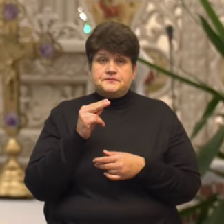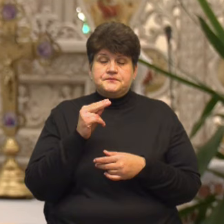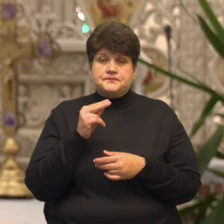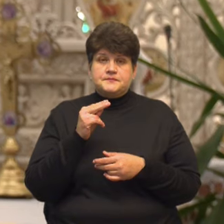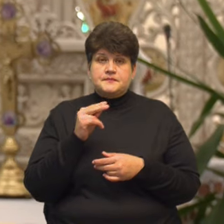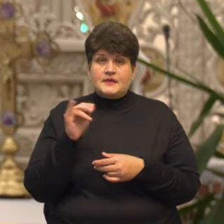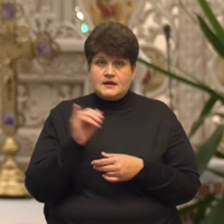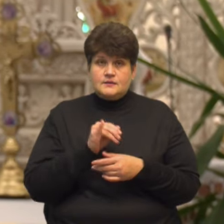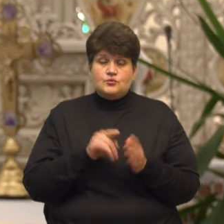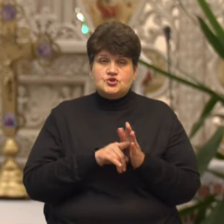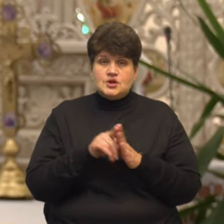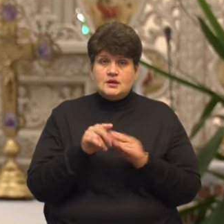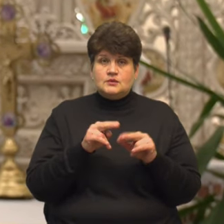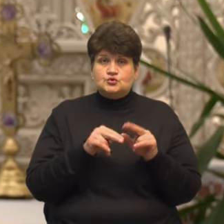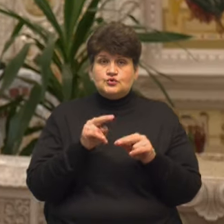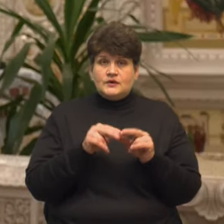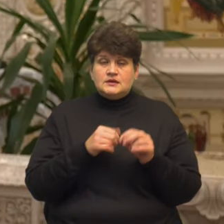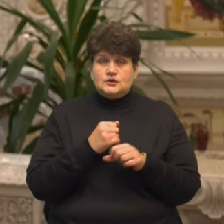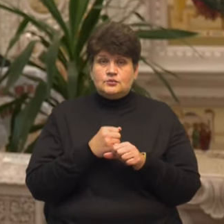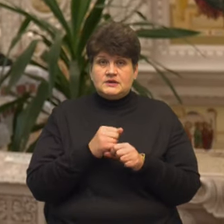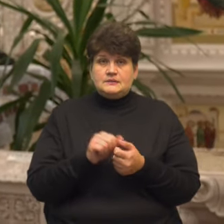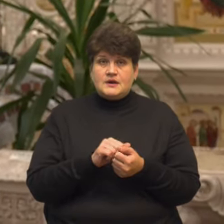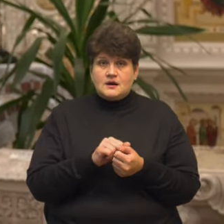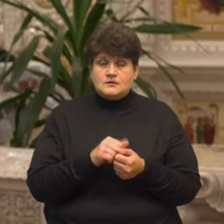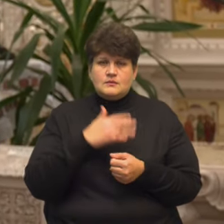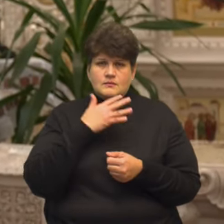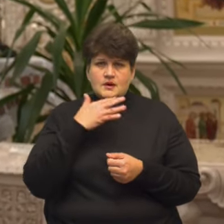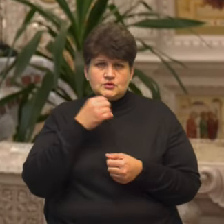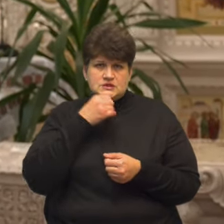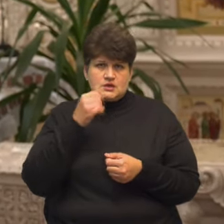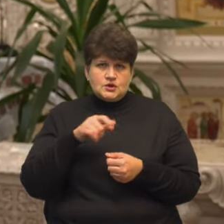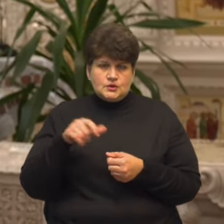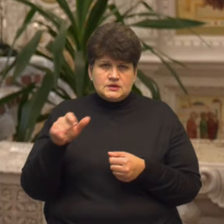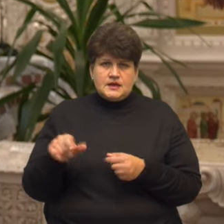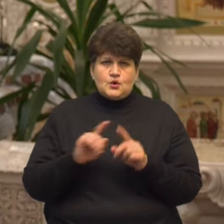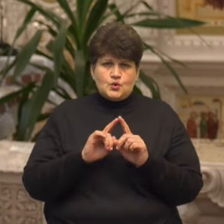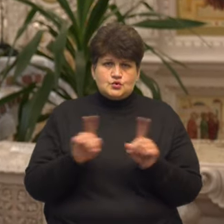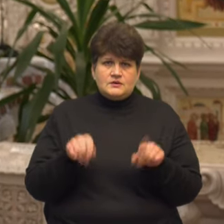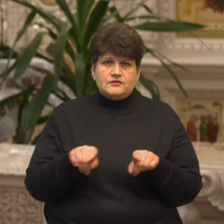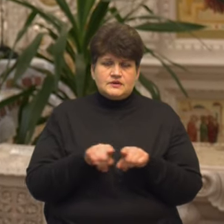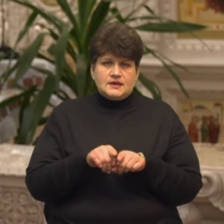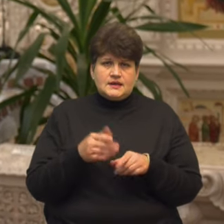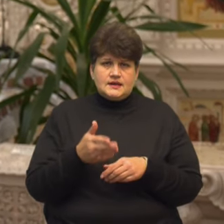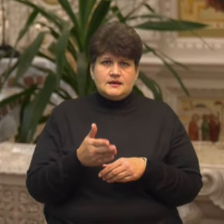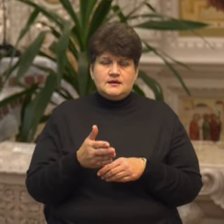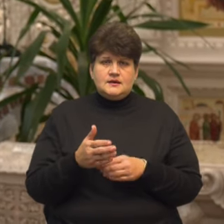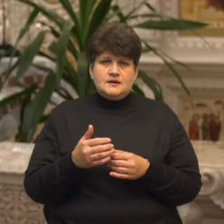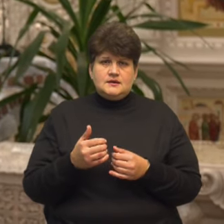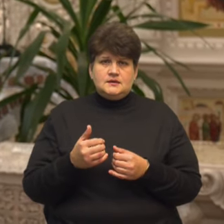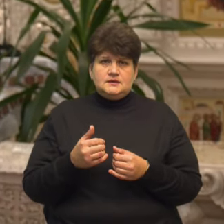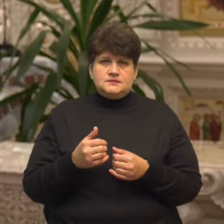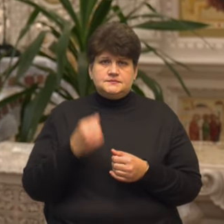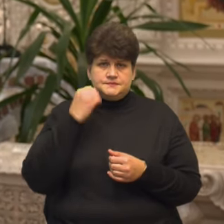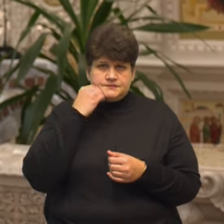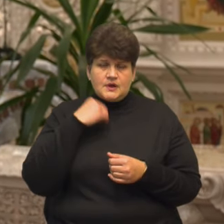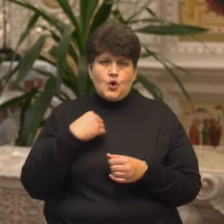і почали будувати робити пральку багато старших людей особливо таких такої поважного похилого віку які є